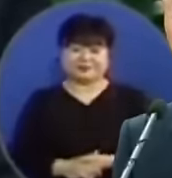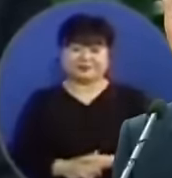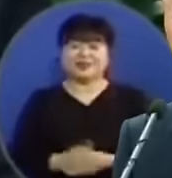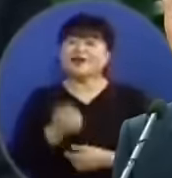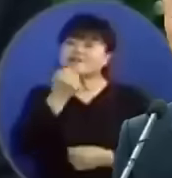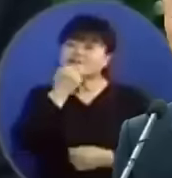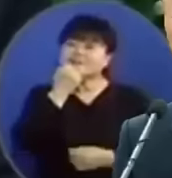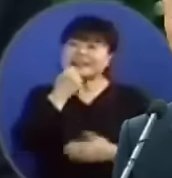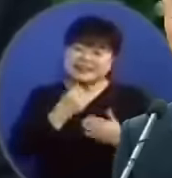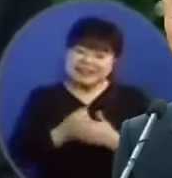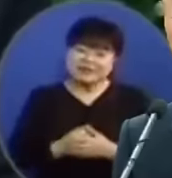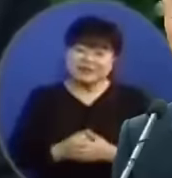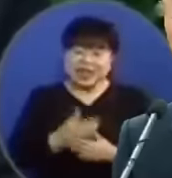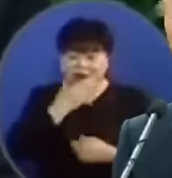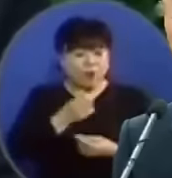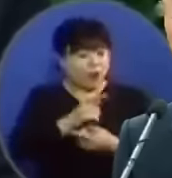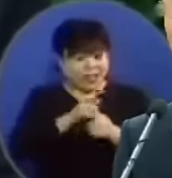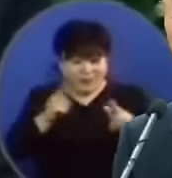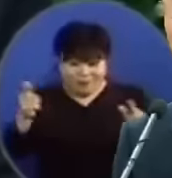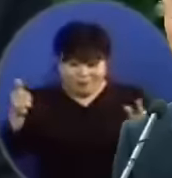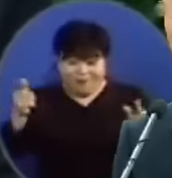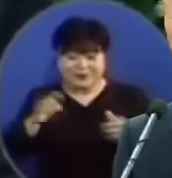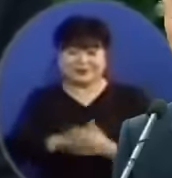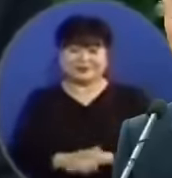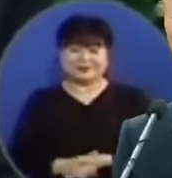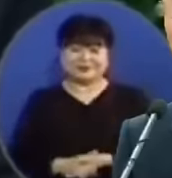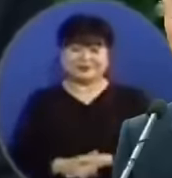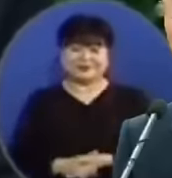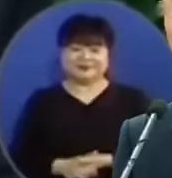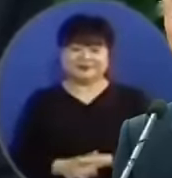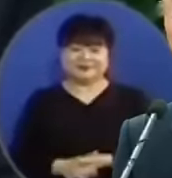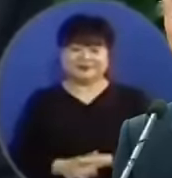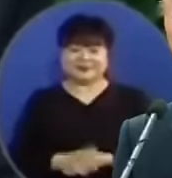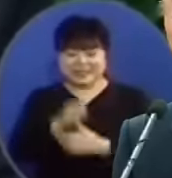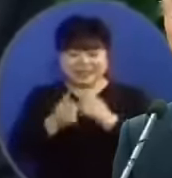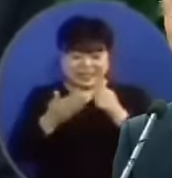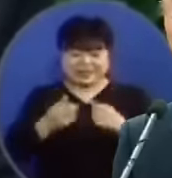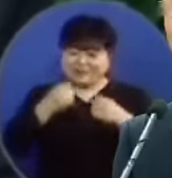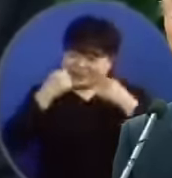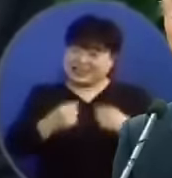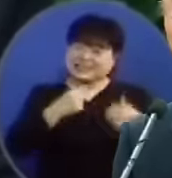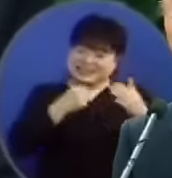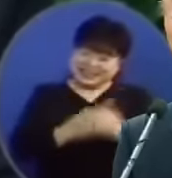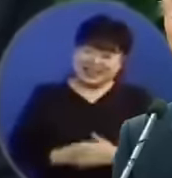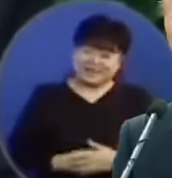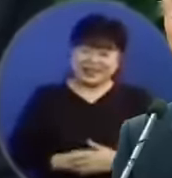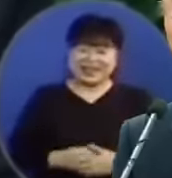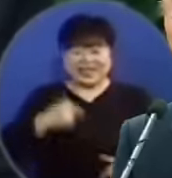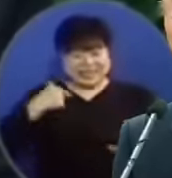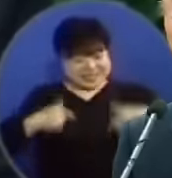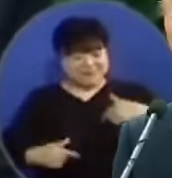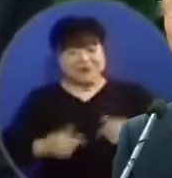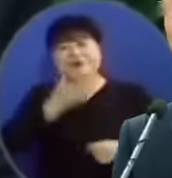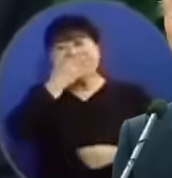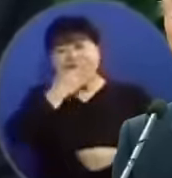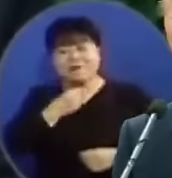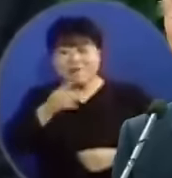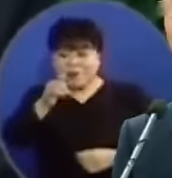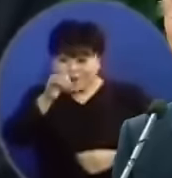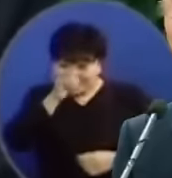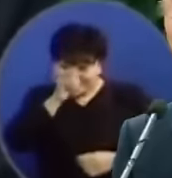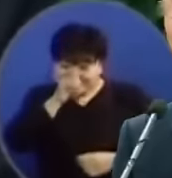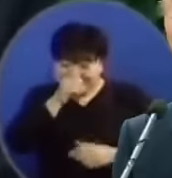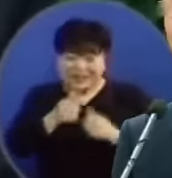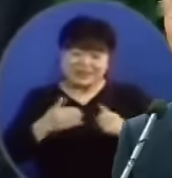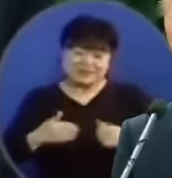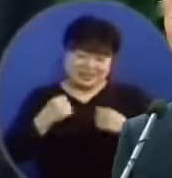웃기 때문에 행복한 것이 아닙니다. 하나님이 계시기 때문에 기쁘고 행복한 것입니다. 하나님이